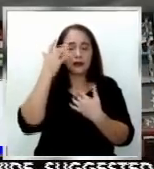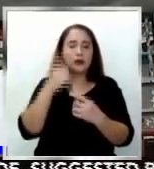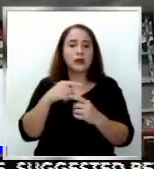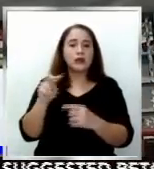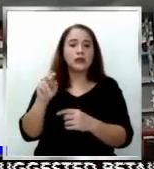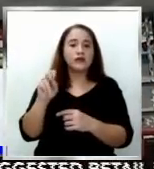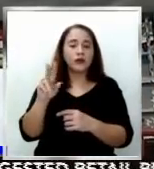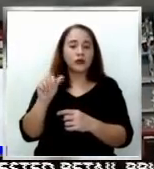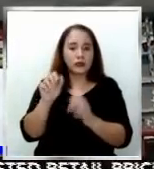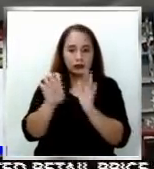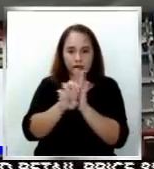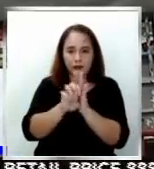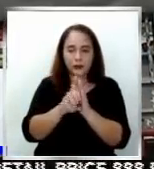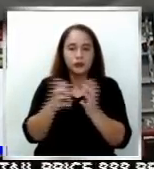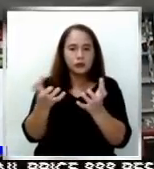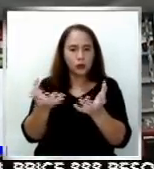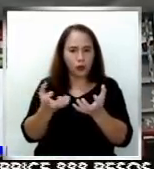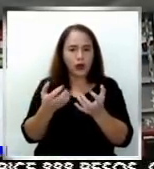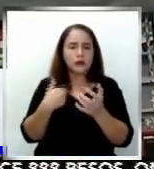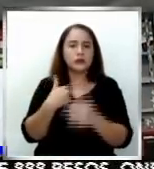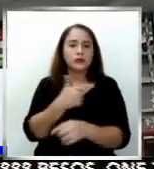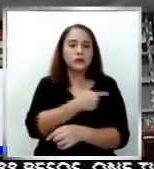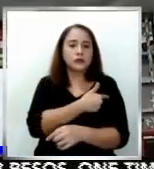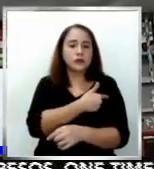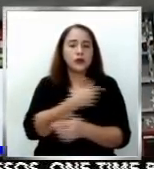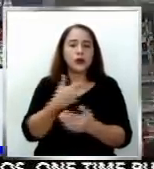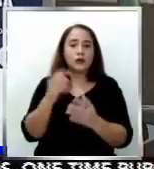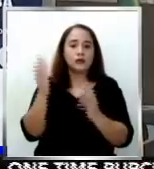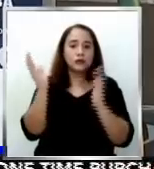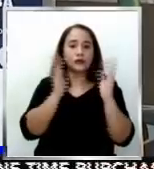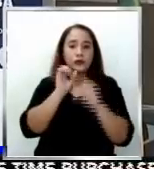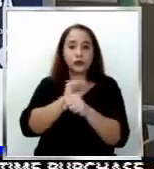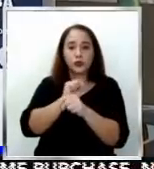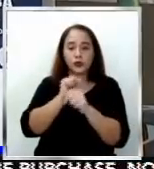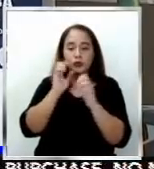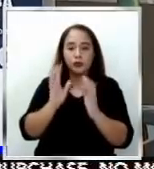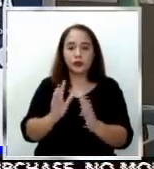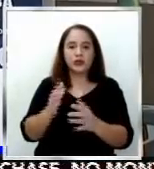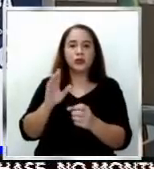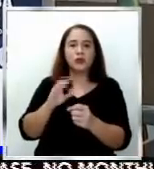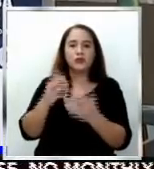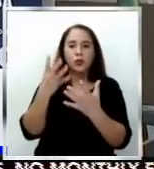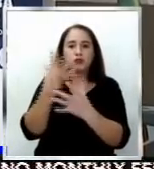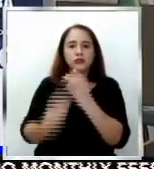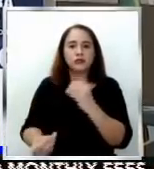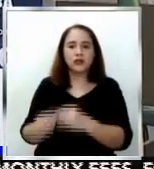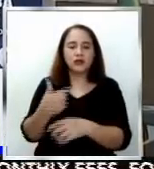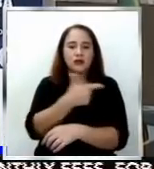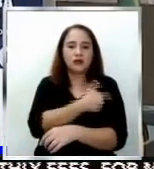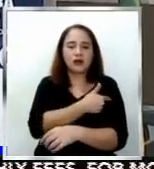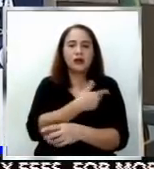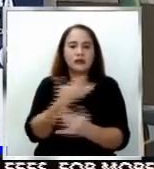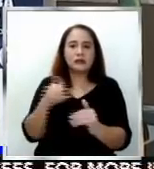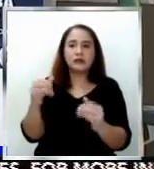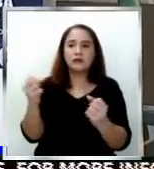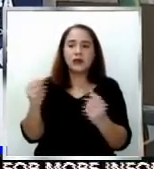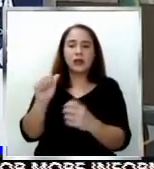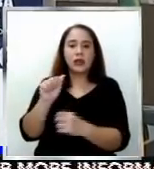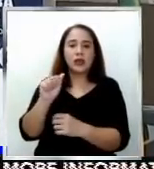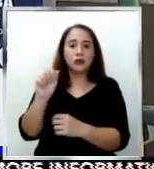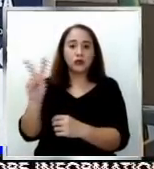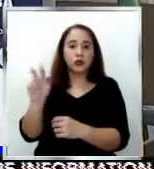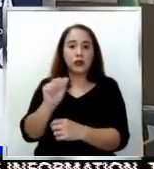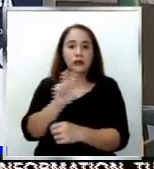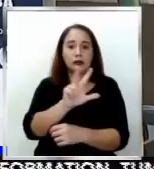halimbawa, gustuhin man nilang bakunahan na ang mga frontline workers, ubus na ang bakuna at marami pang nasa A2 at A3 category